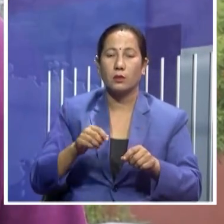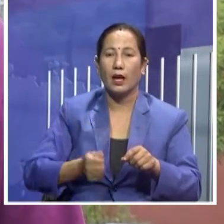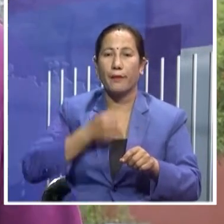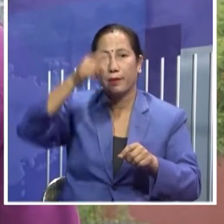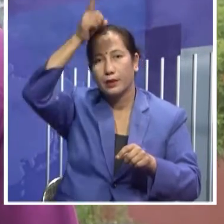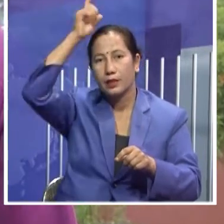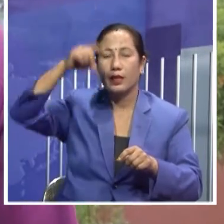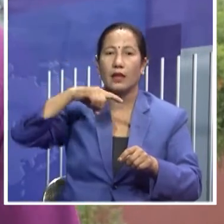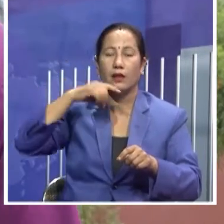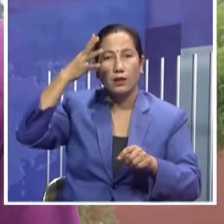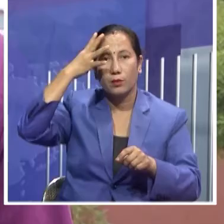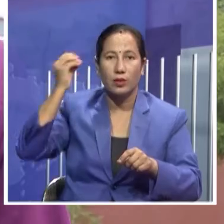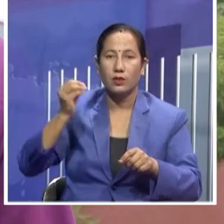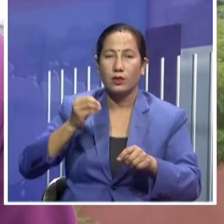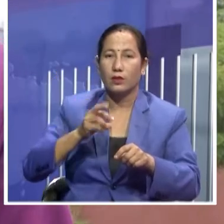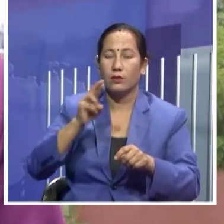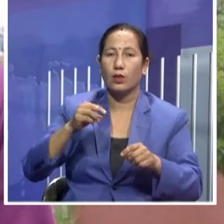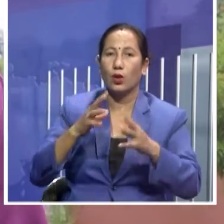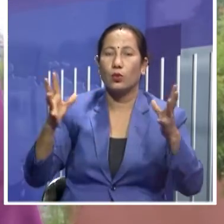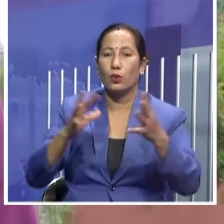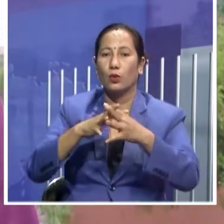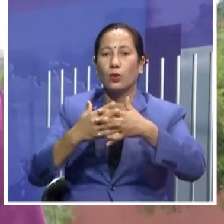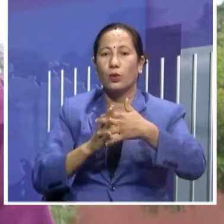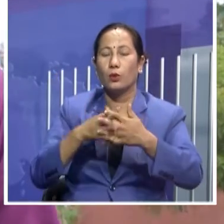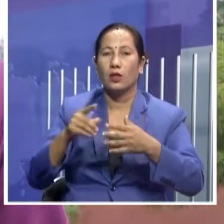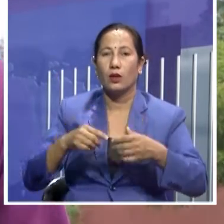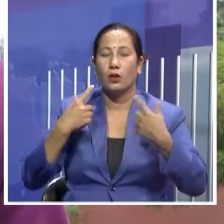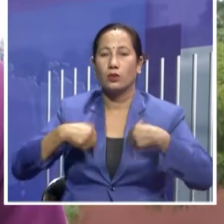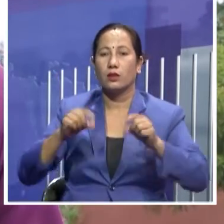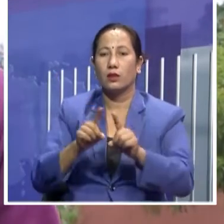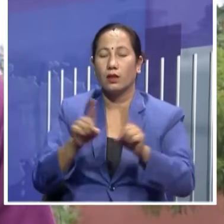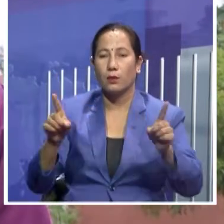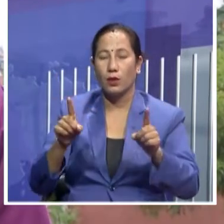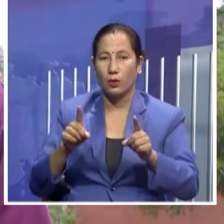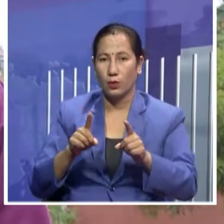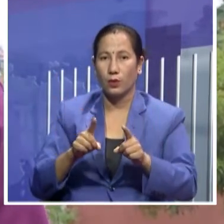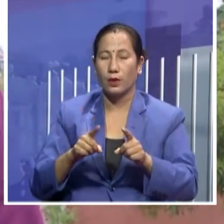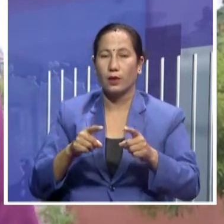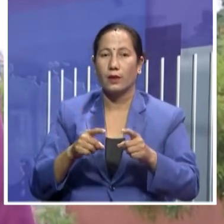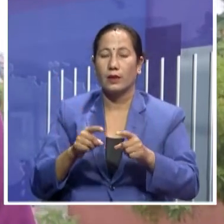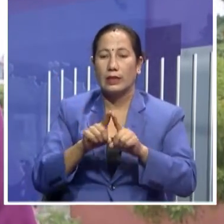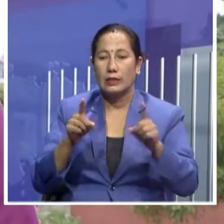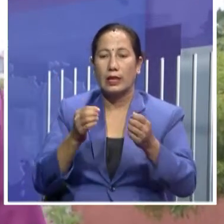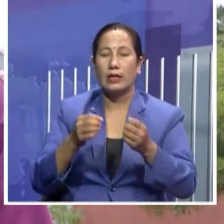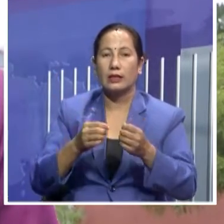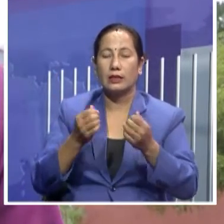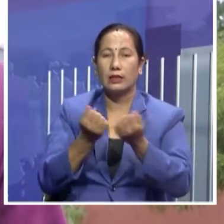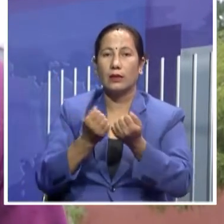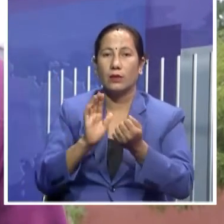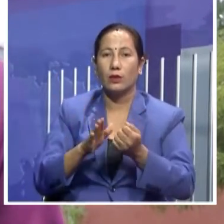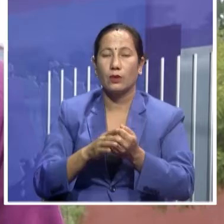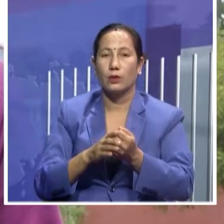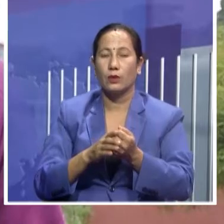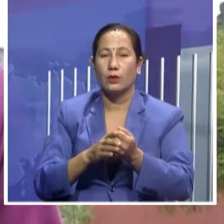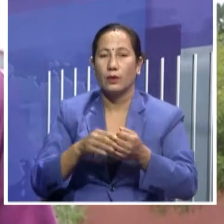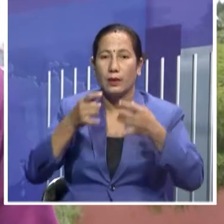संस्कृतिलाई नबिर्सौँ र ठुलो भिडभाड नगरौँ। स्वास्थ्यका मापदण्डहरू अपनाउँ, सोसियल डिस्टेन्सिङ कायम गरौँ,